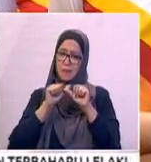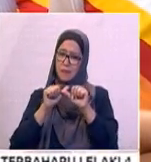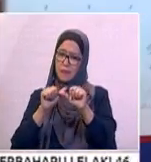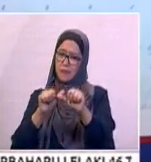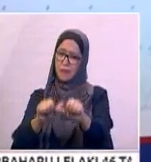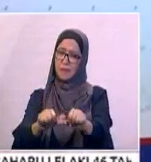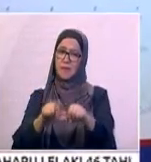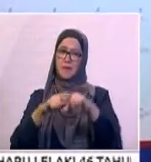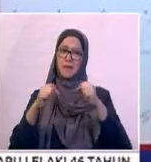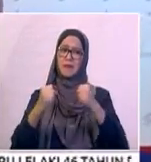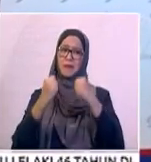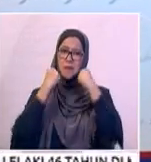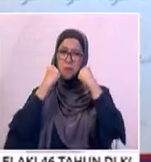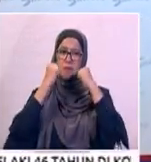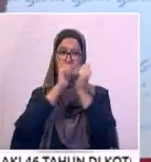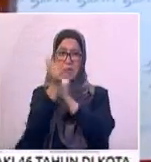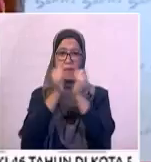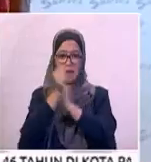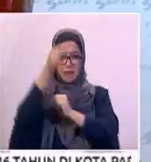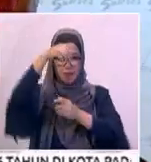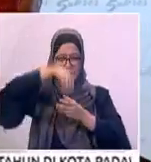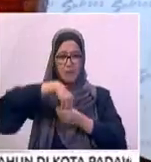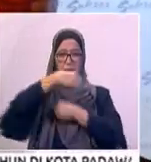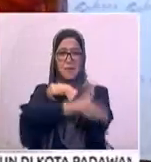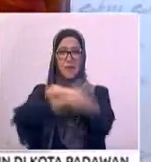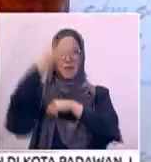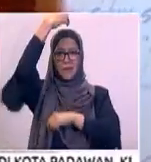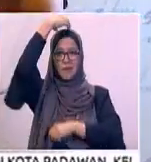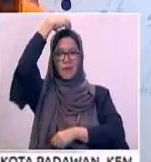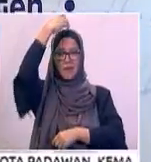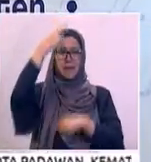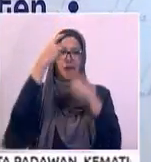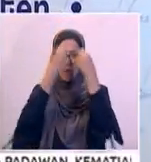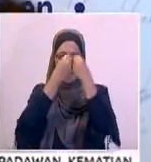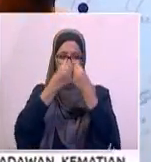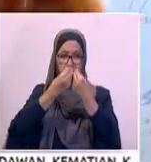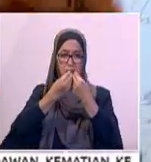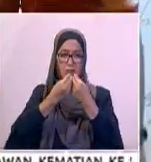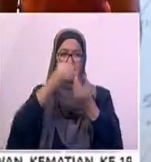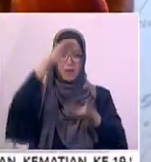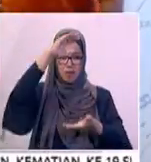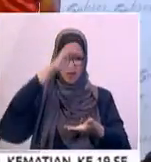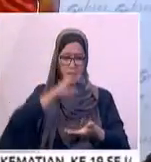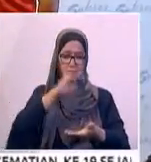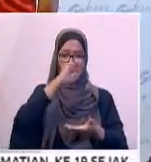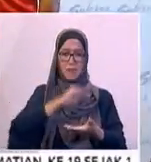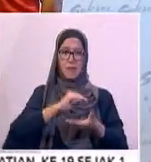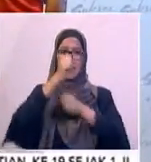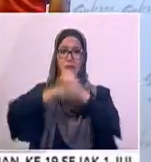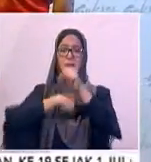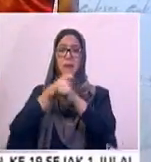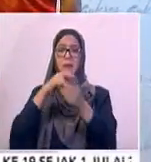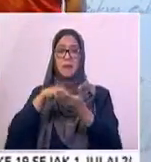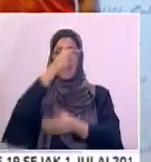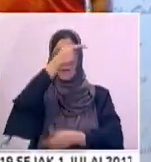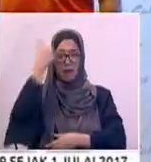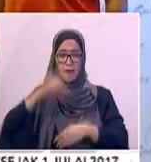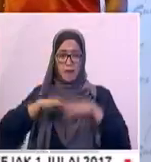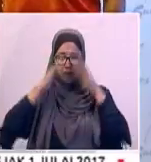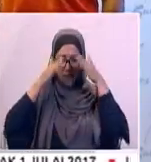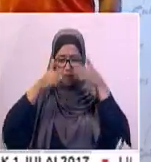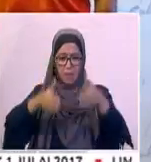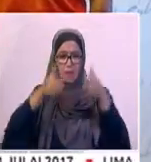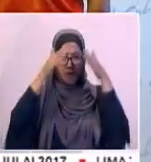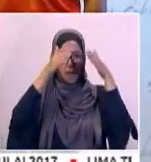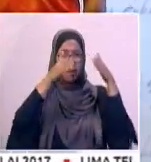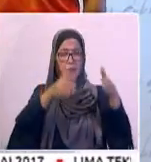Selangor. Beliau juga menjelaskan pengurangan jumlah sukan yang dipertandingkan pada tahun ini adalah berdasarkan fokus sasaran pingat